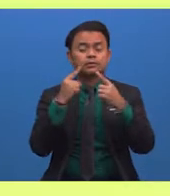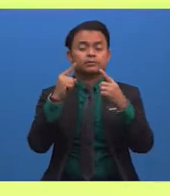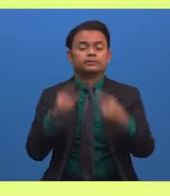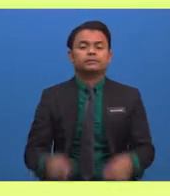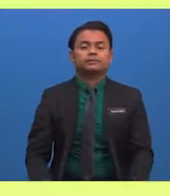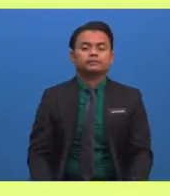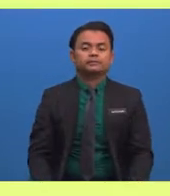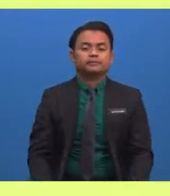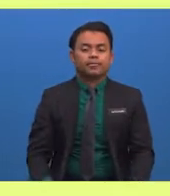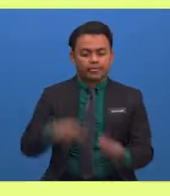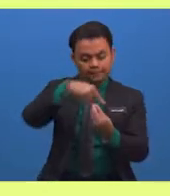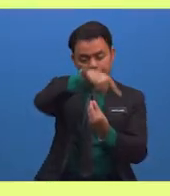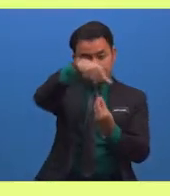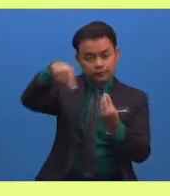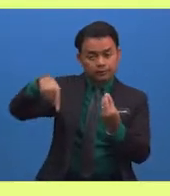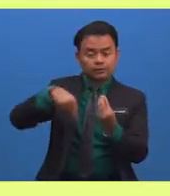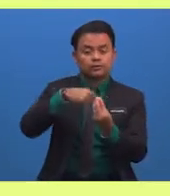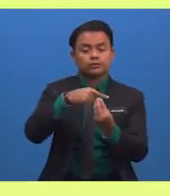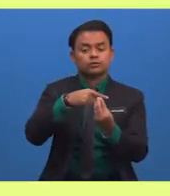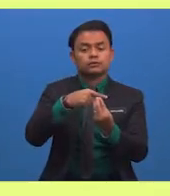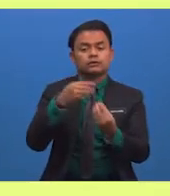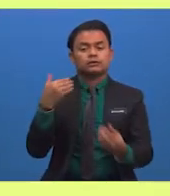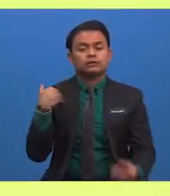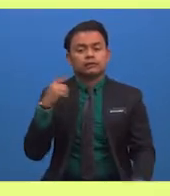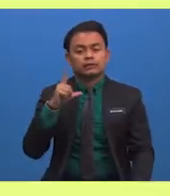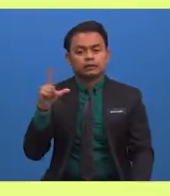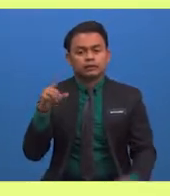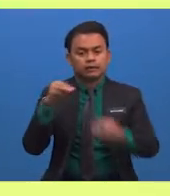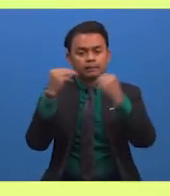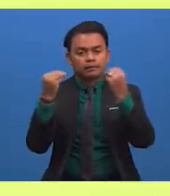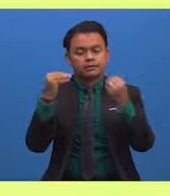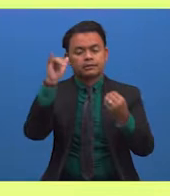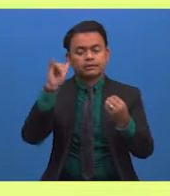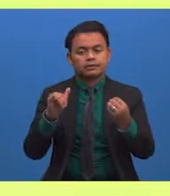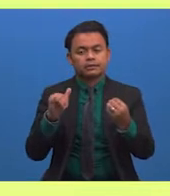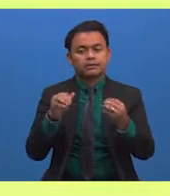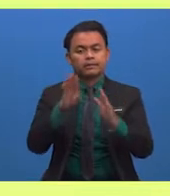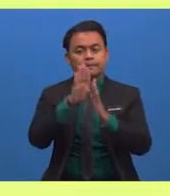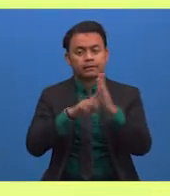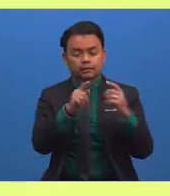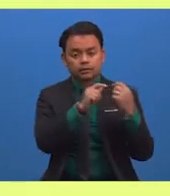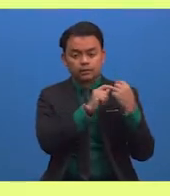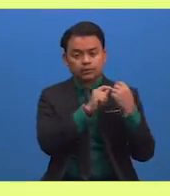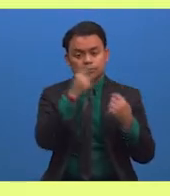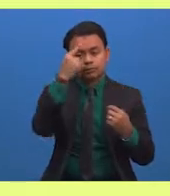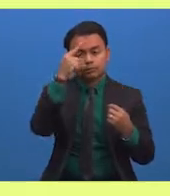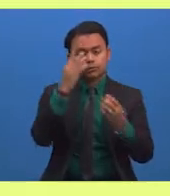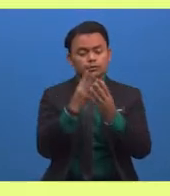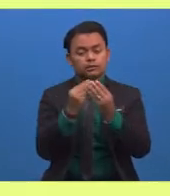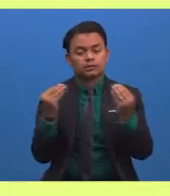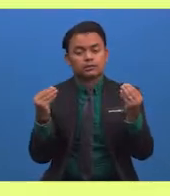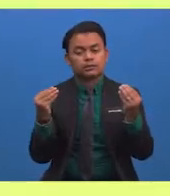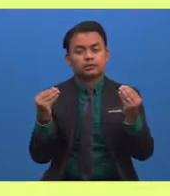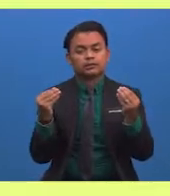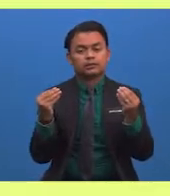Halakah juga bertindak sebagai majlis fatwa yang bertanggungjawab mencari penyelesaian undang-undang